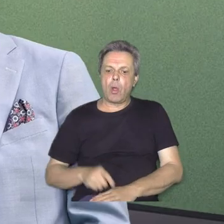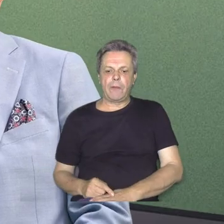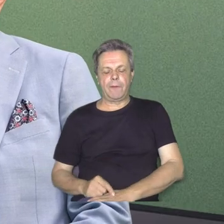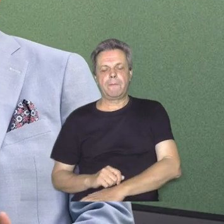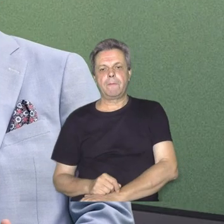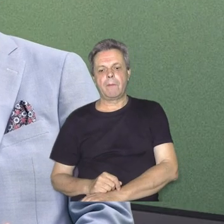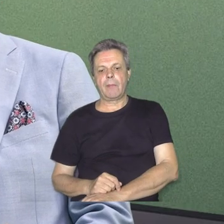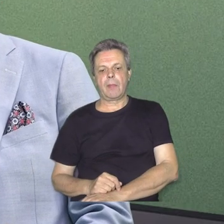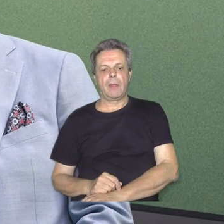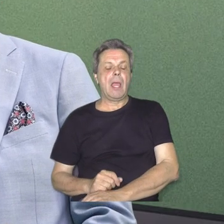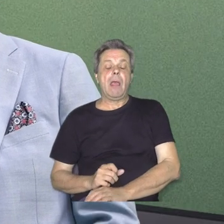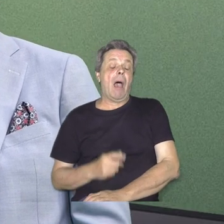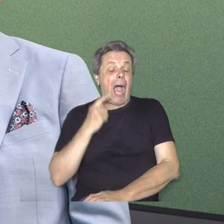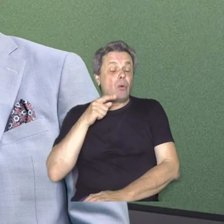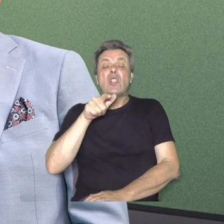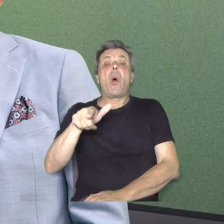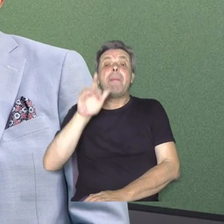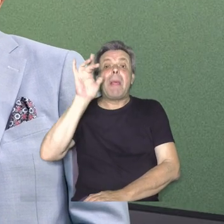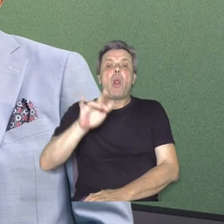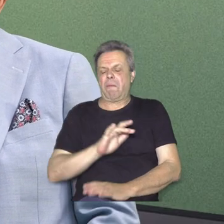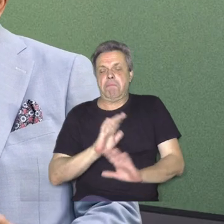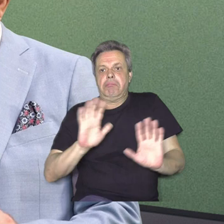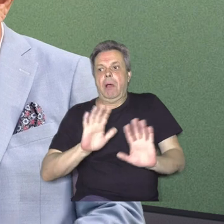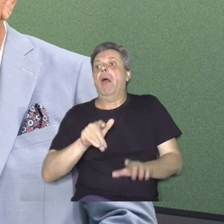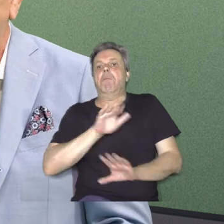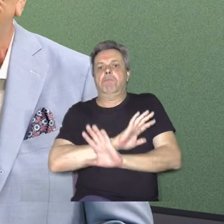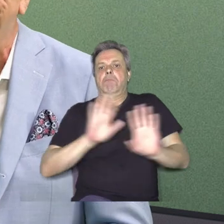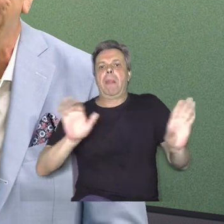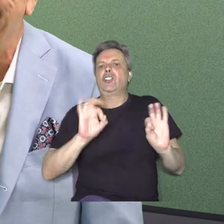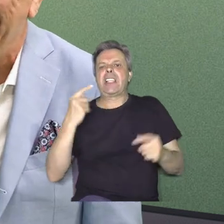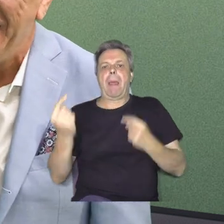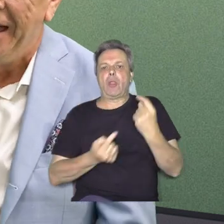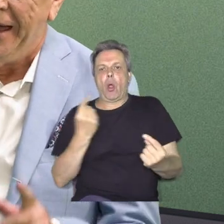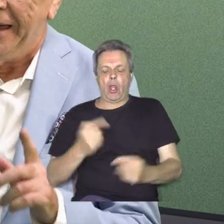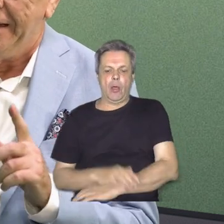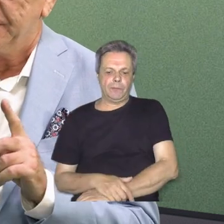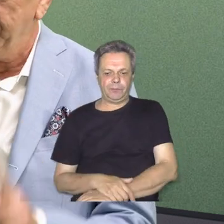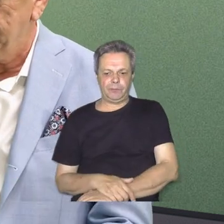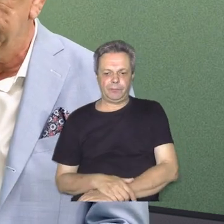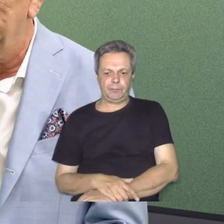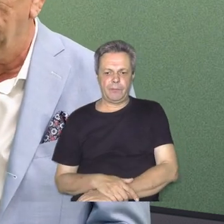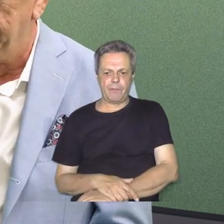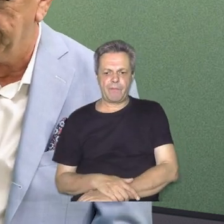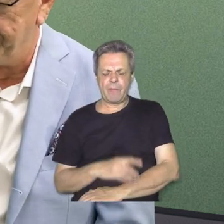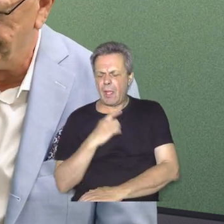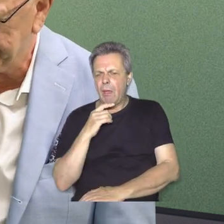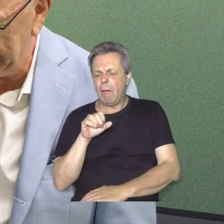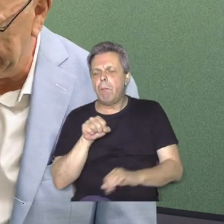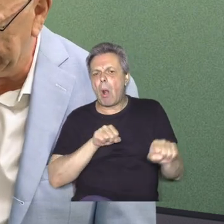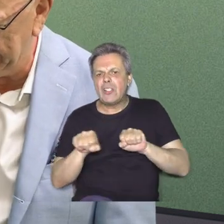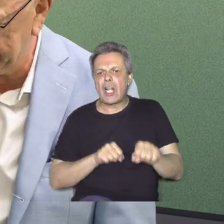dali veto, to bi bilo uredno. Ništa ne bi bilo. Znači, ne treba se igrati novcem. Da. Spomenuo sam te